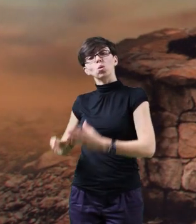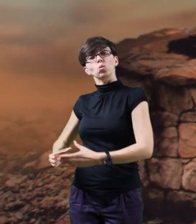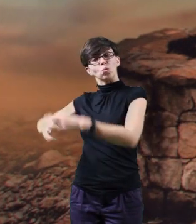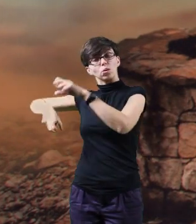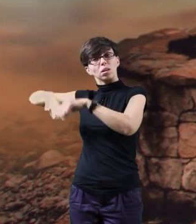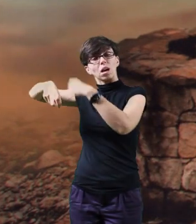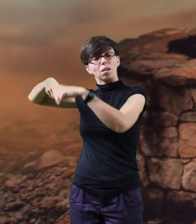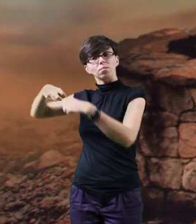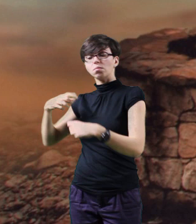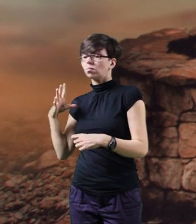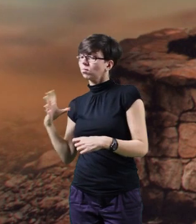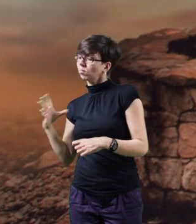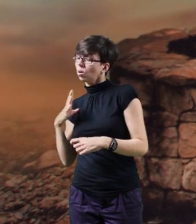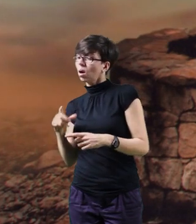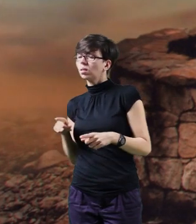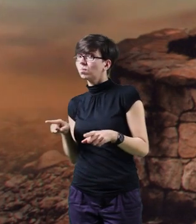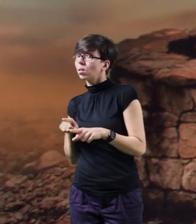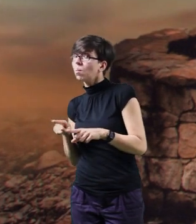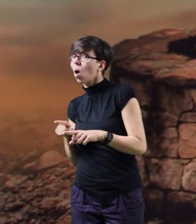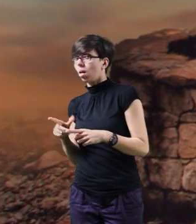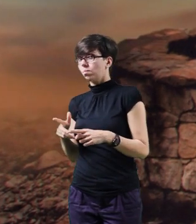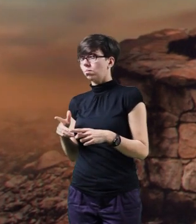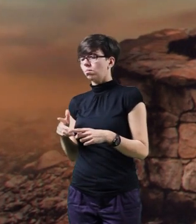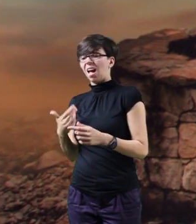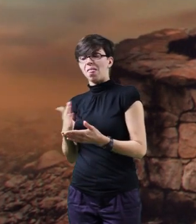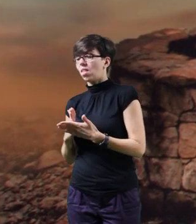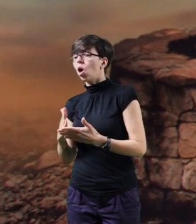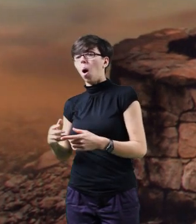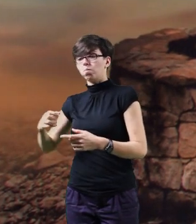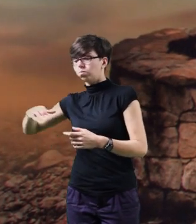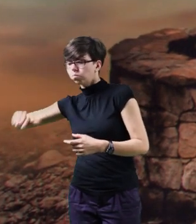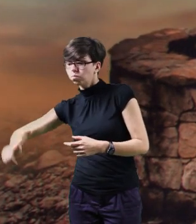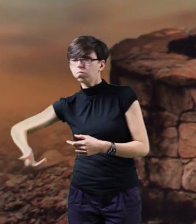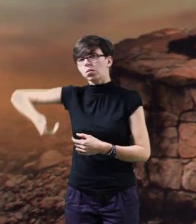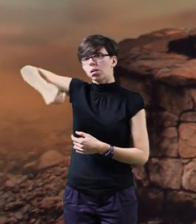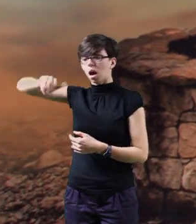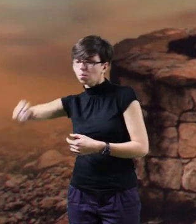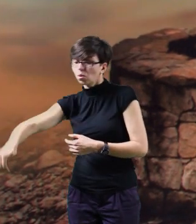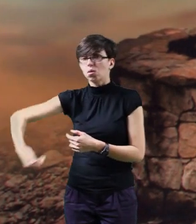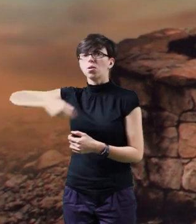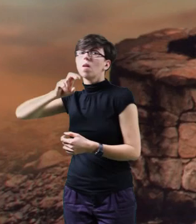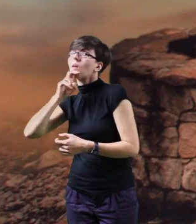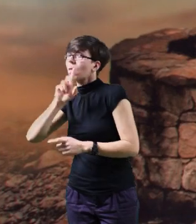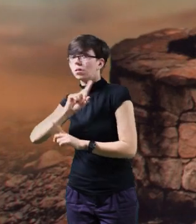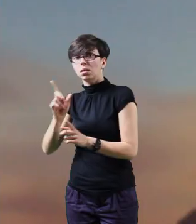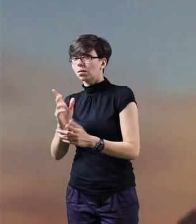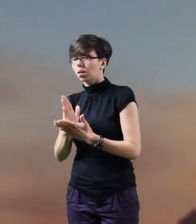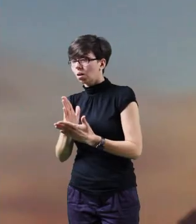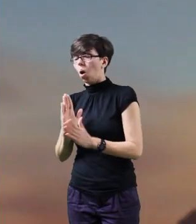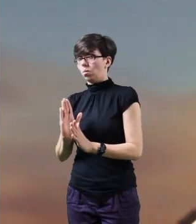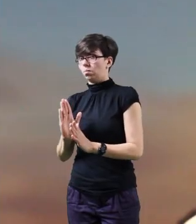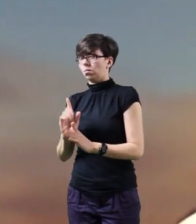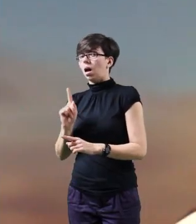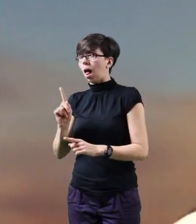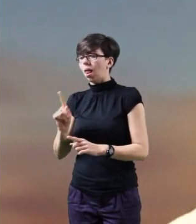wodę nie przychodzili również do niej mieszkańcy konkretnej wspólnoty nie tylko po wodę